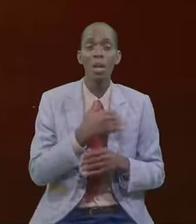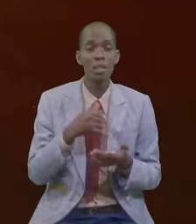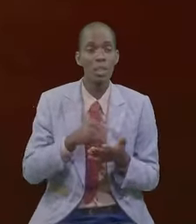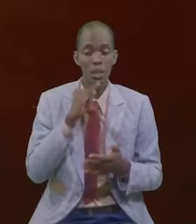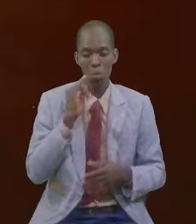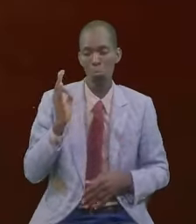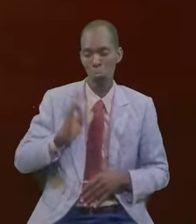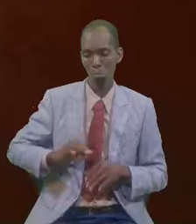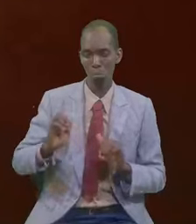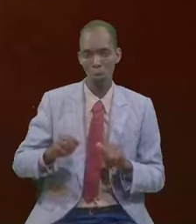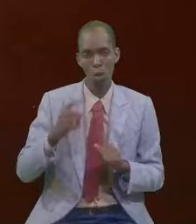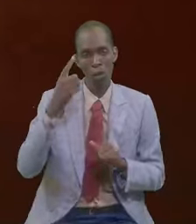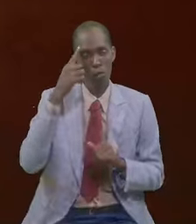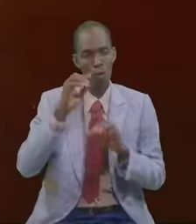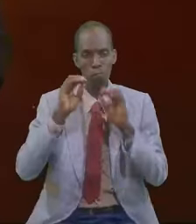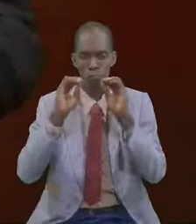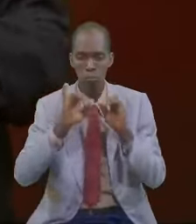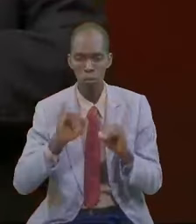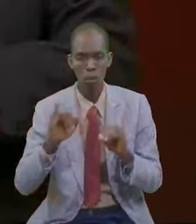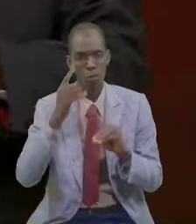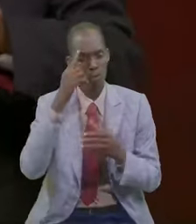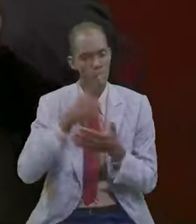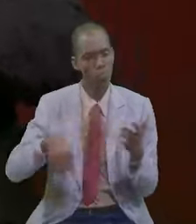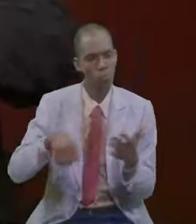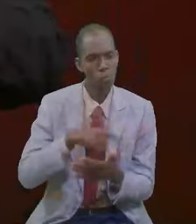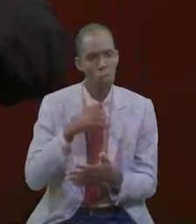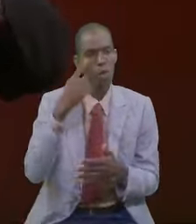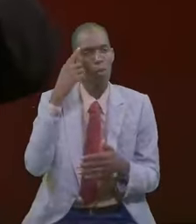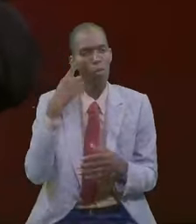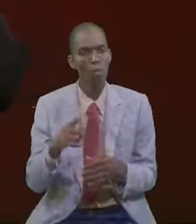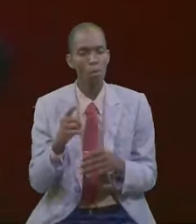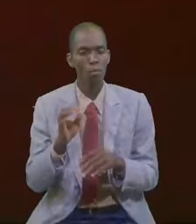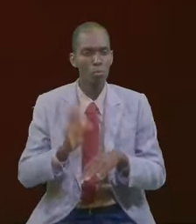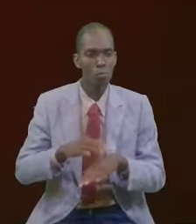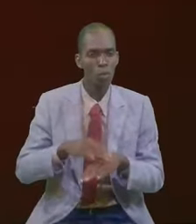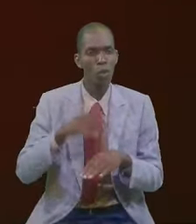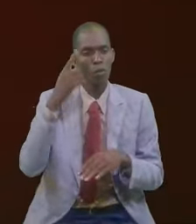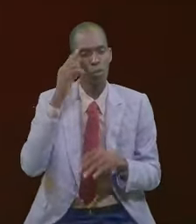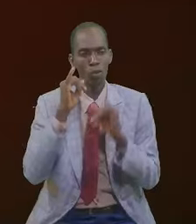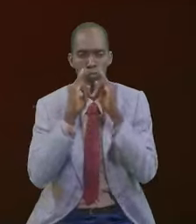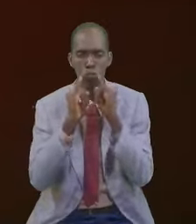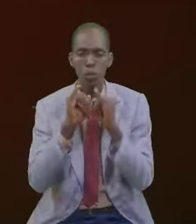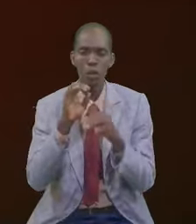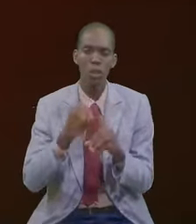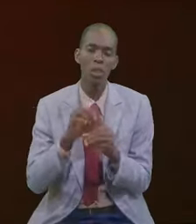pour convaincre, pour corriger, pour instruire dans la justice.